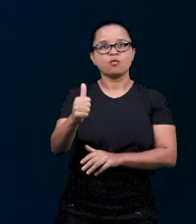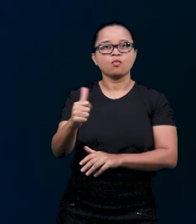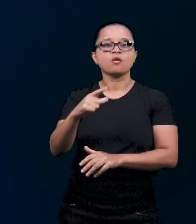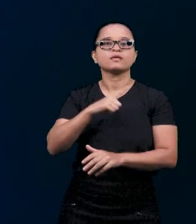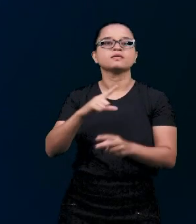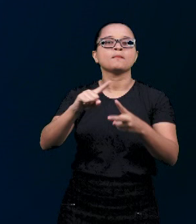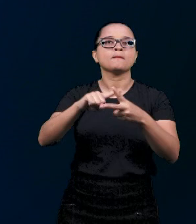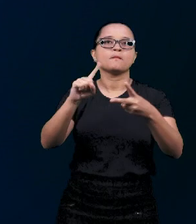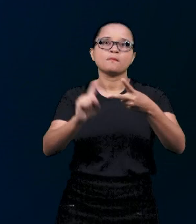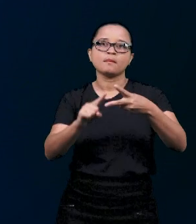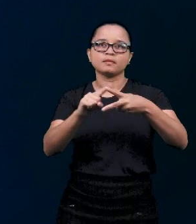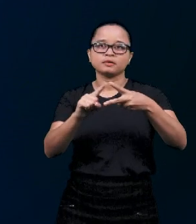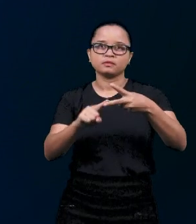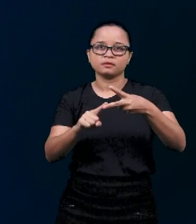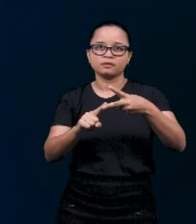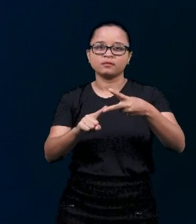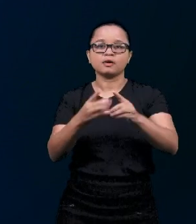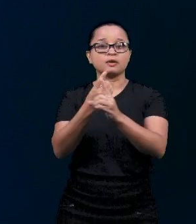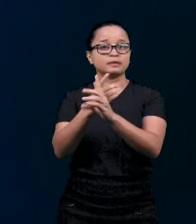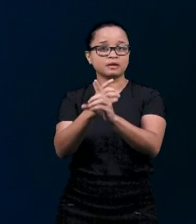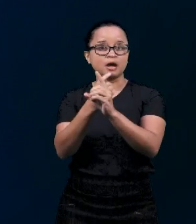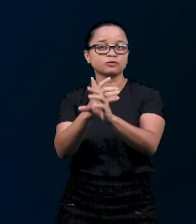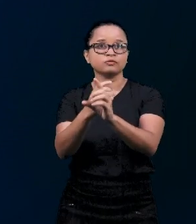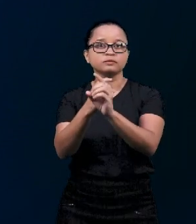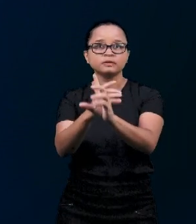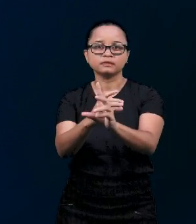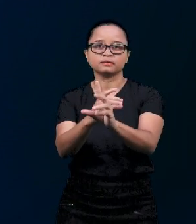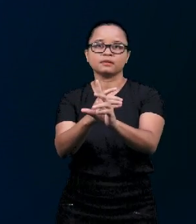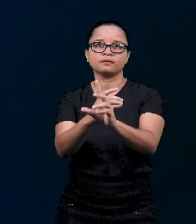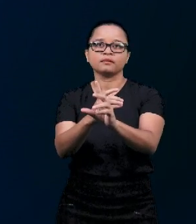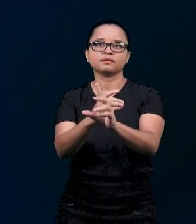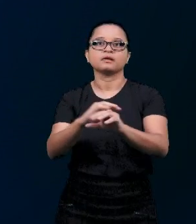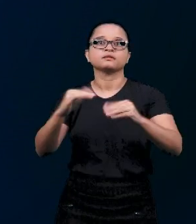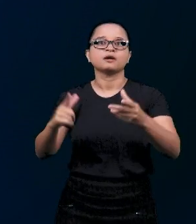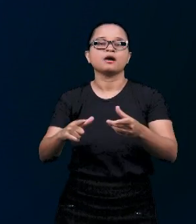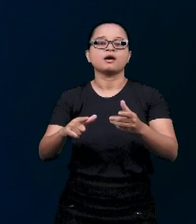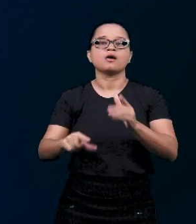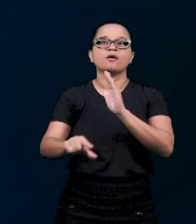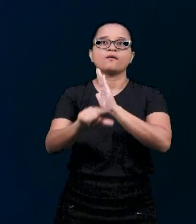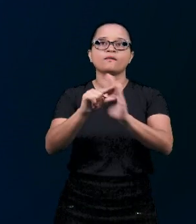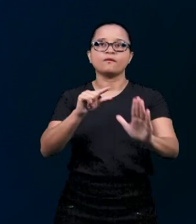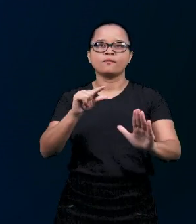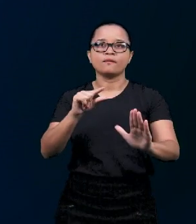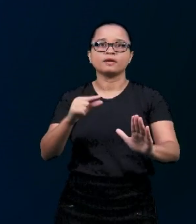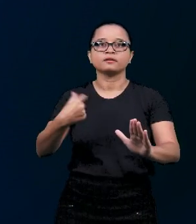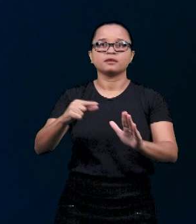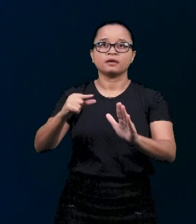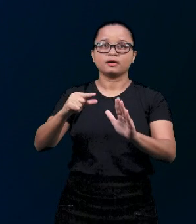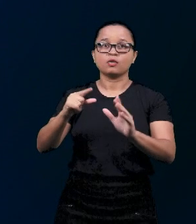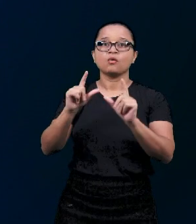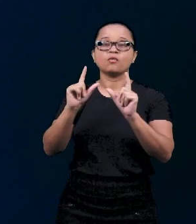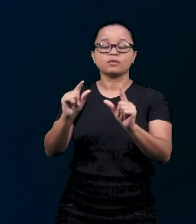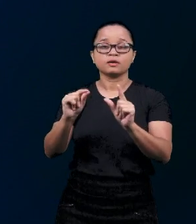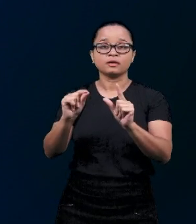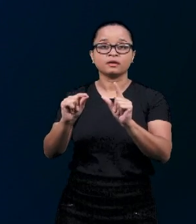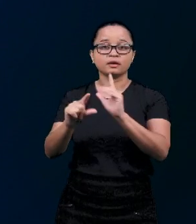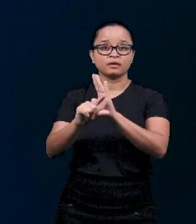il y a deux mots qui dirigent la doctrine de l'Église apostolique. Nous lisons